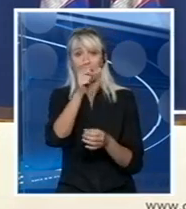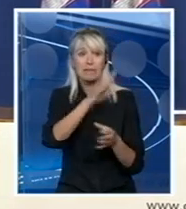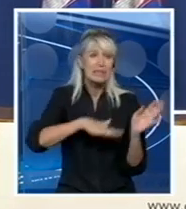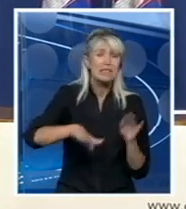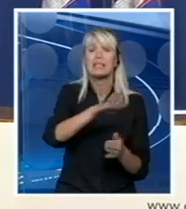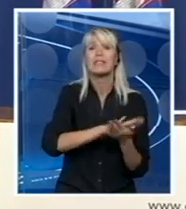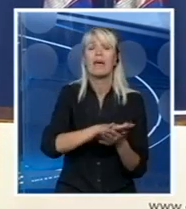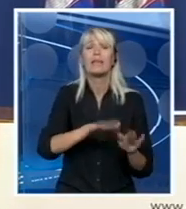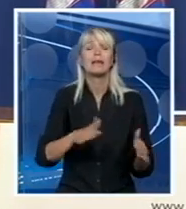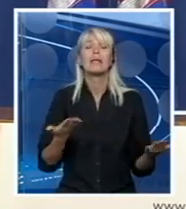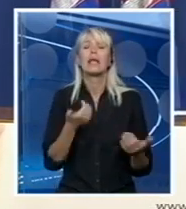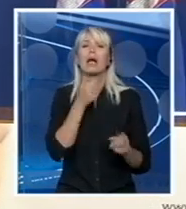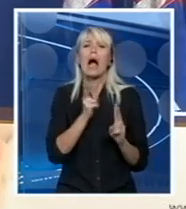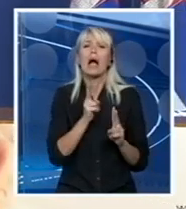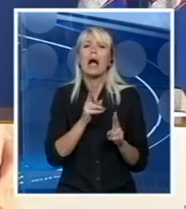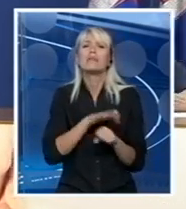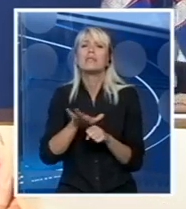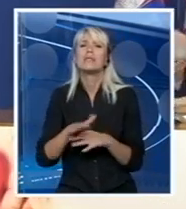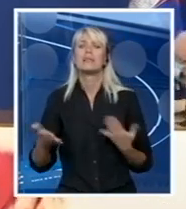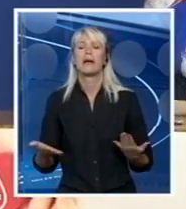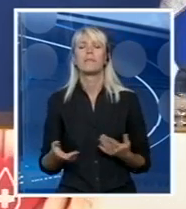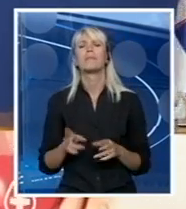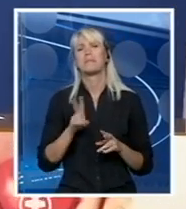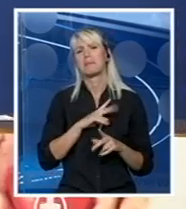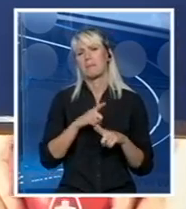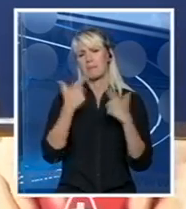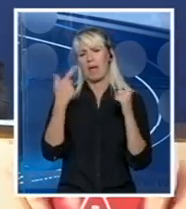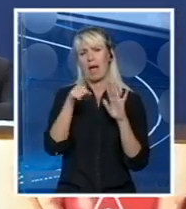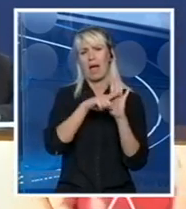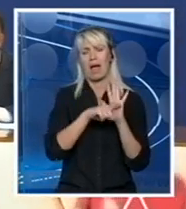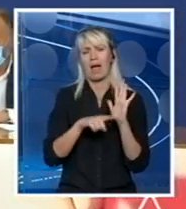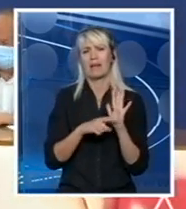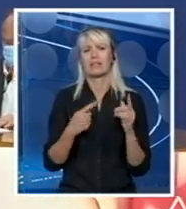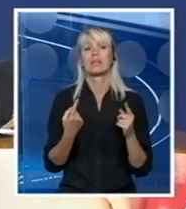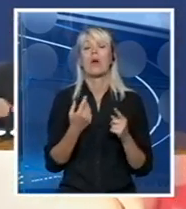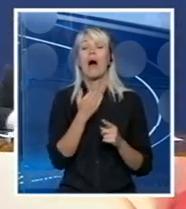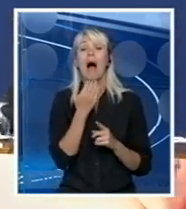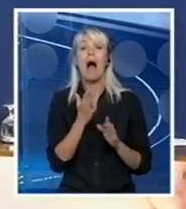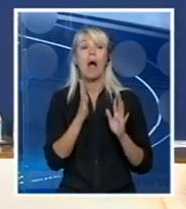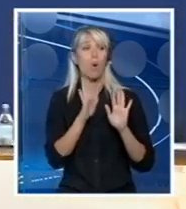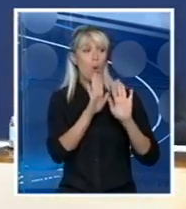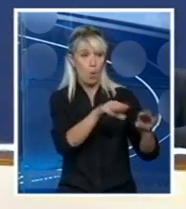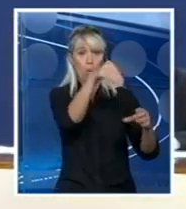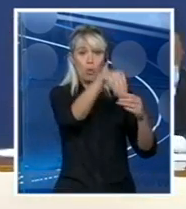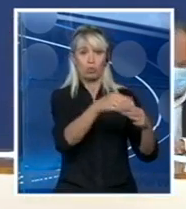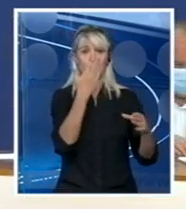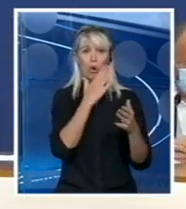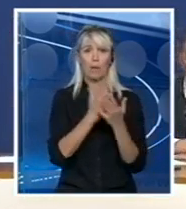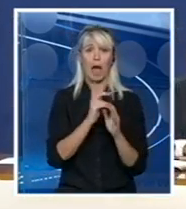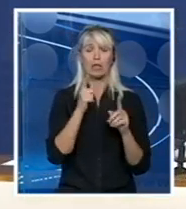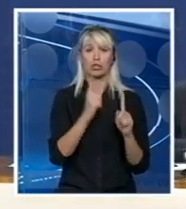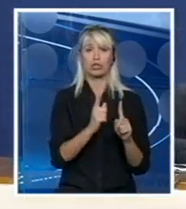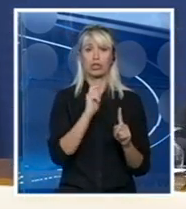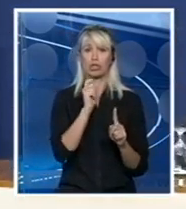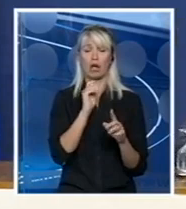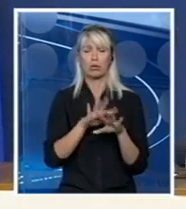Pa postoji jasno definisana procedura, prvo šta ukoliko se simptomi respiratorne infekcije jave tokom samog boravka u školi. Ono